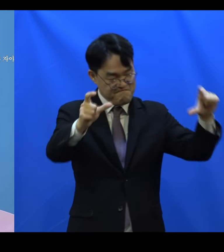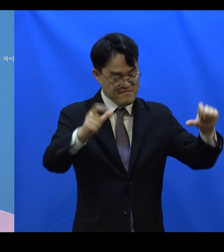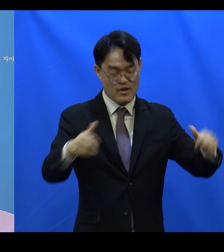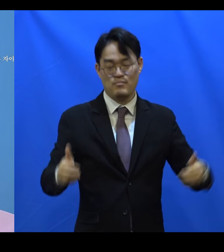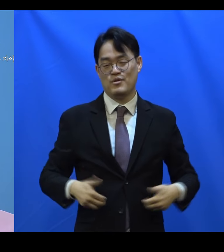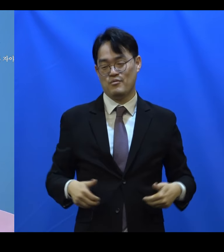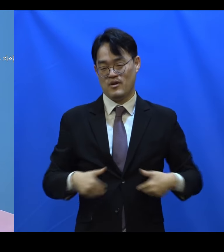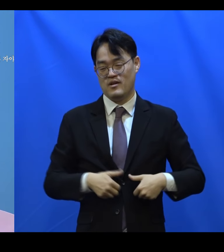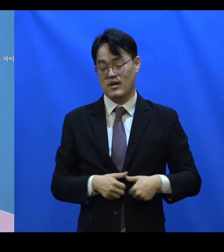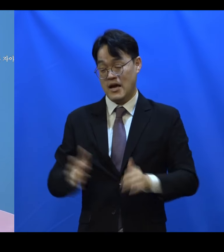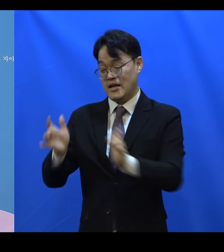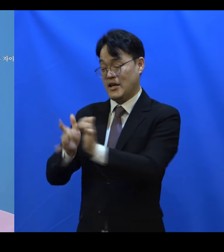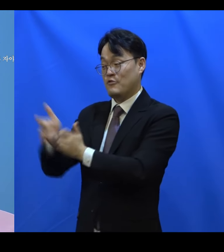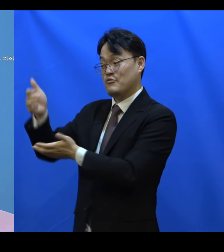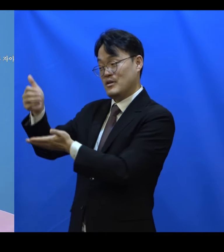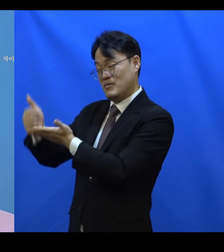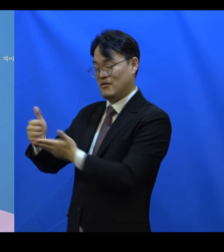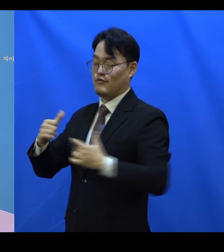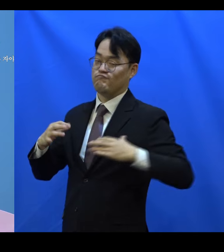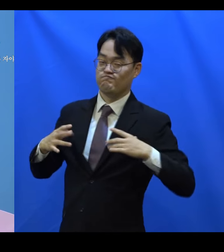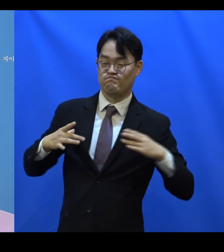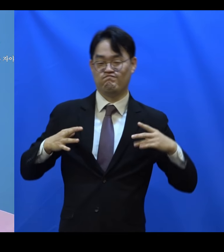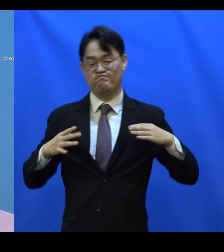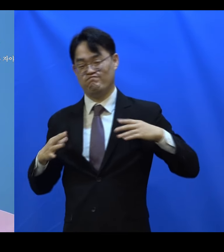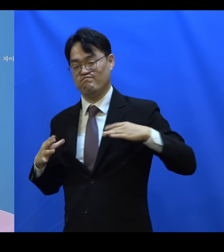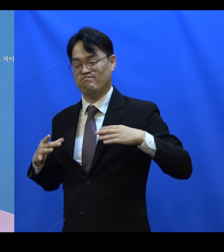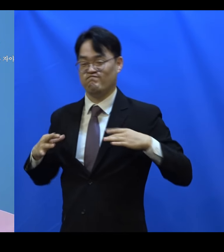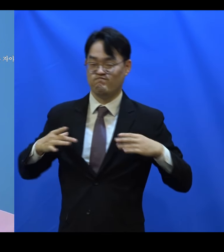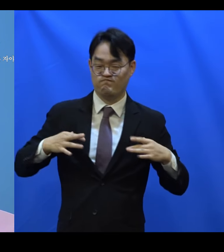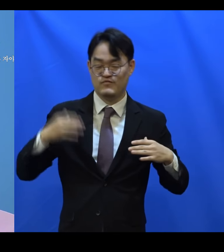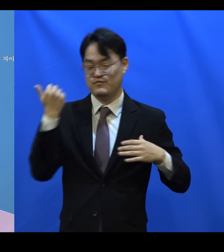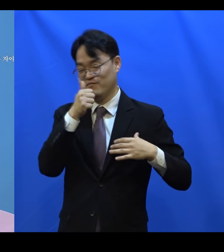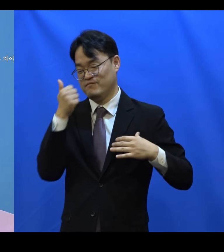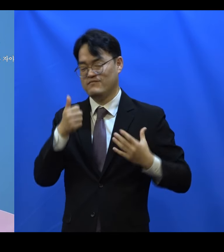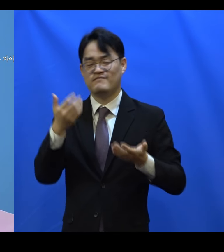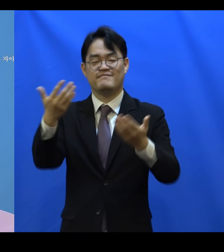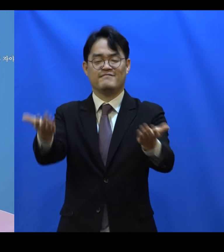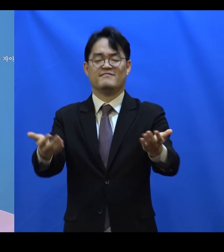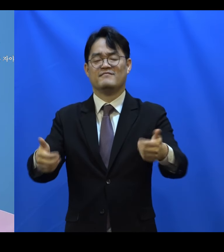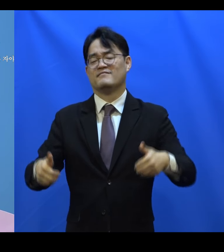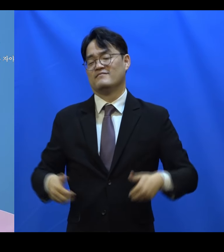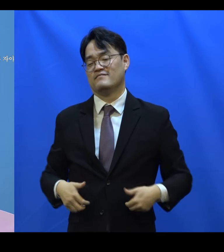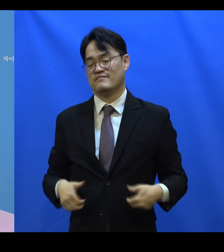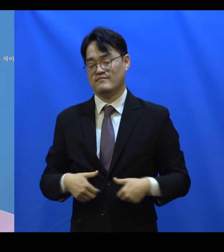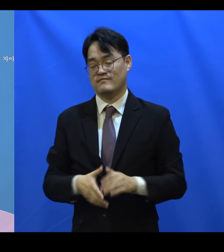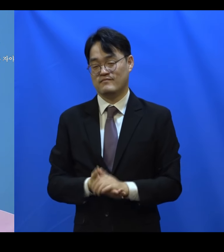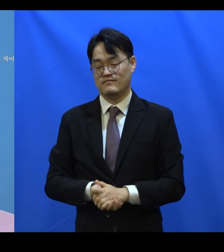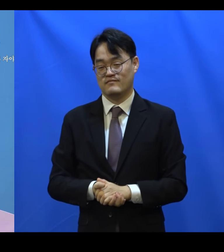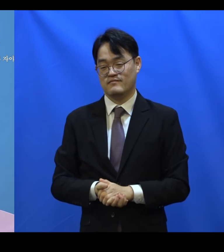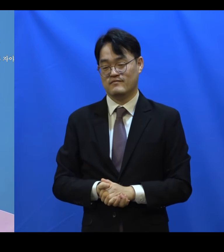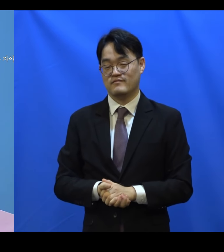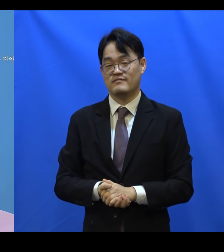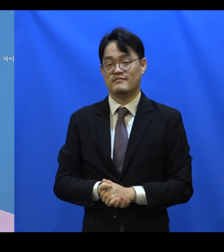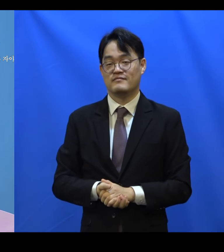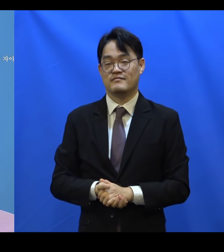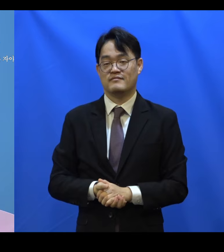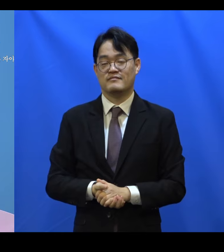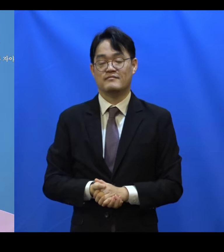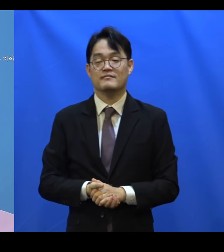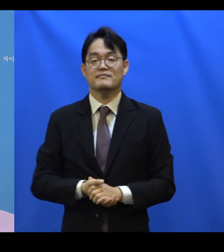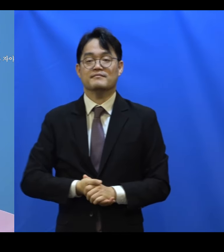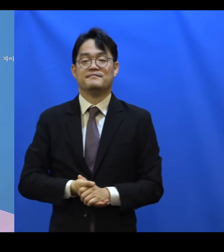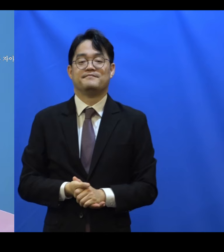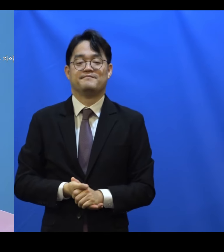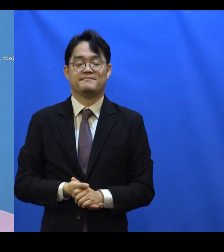다른 사람에게 자랑스럽게 내 사랑하는 사람을 소개할 수 없다면 그 사랑은 사랑이 아니에요. 문제가 있는